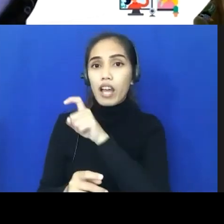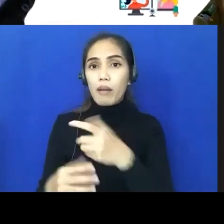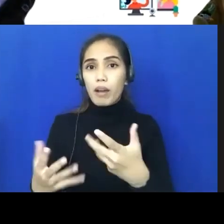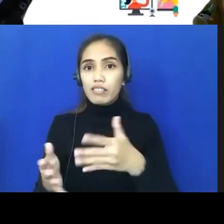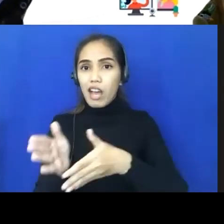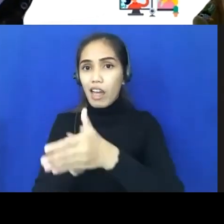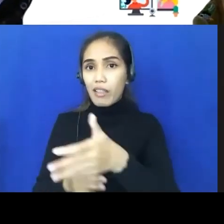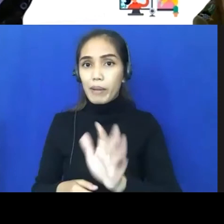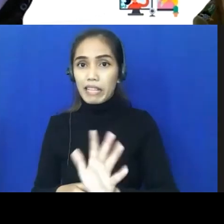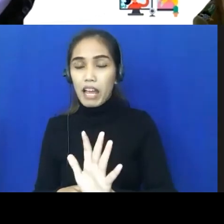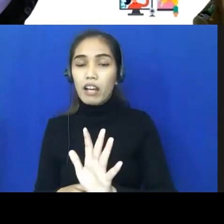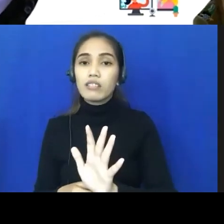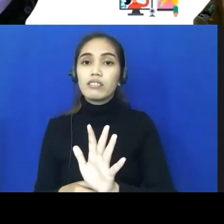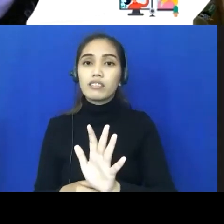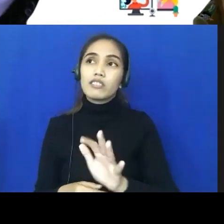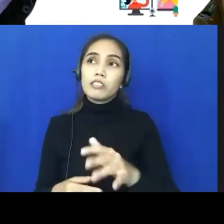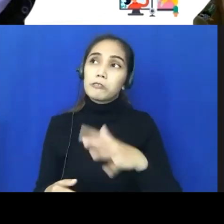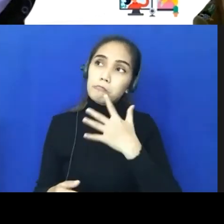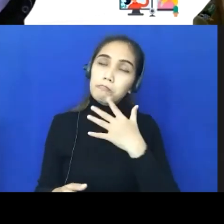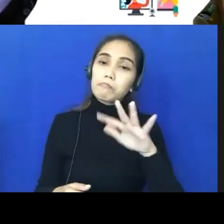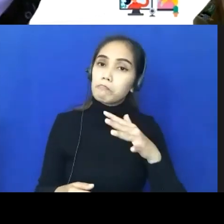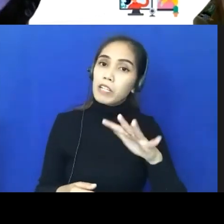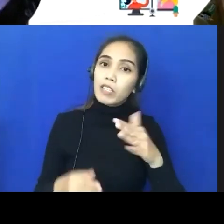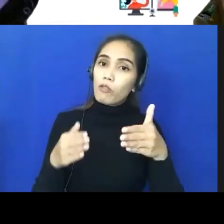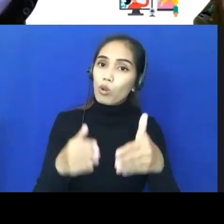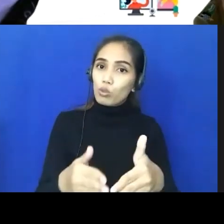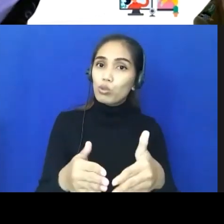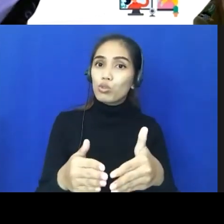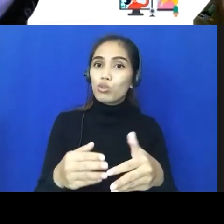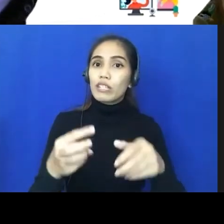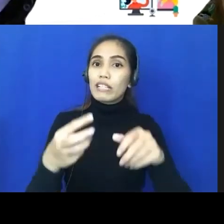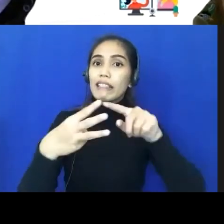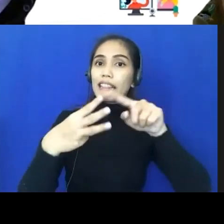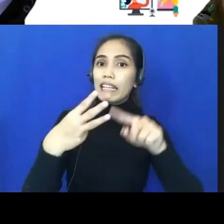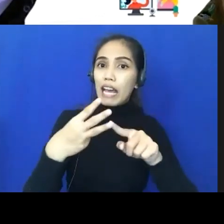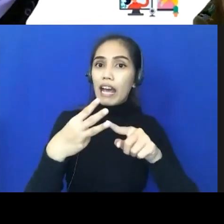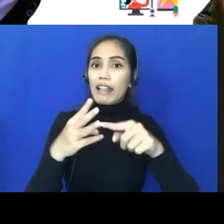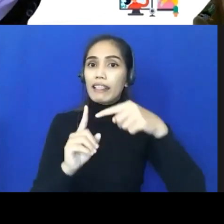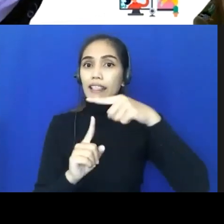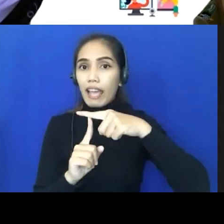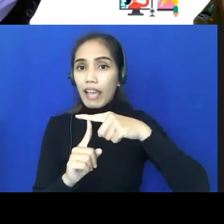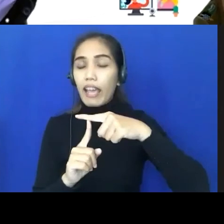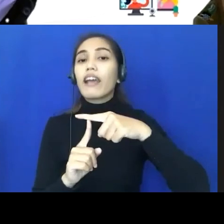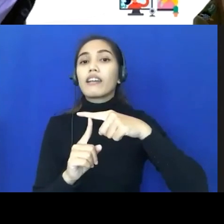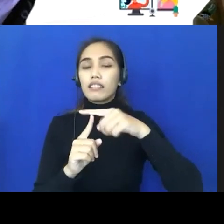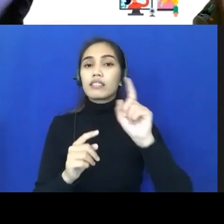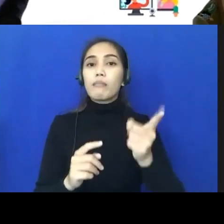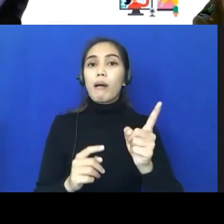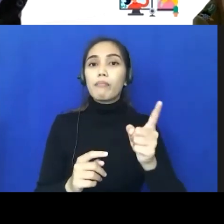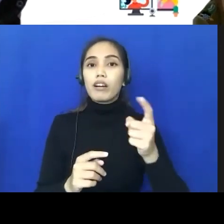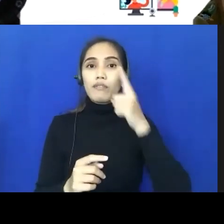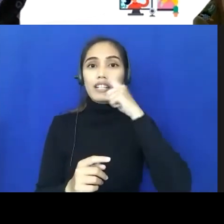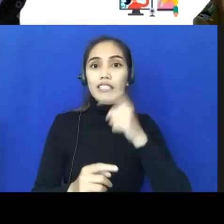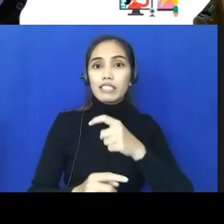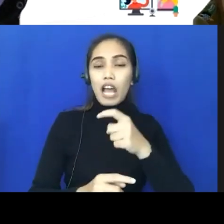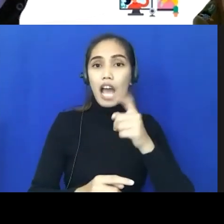tidak, masih kita konsentrasi di 3T. Apalagi sekarang ada percepatan vaksinasi,